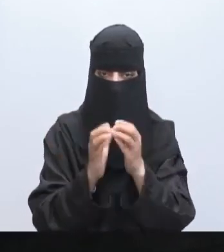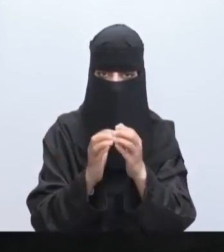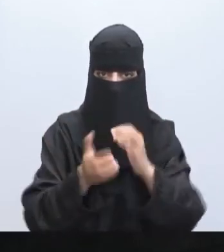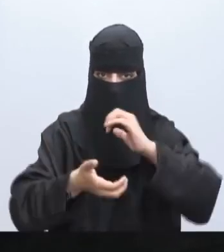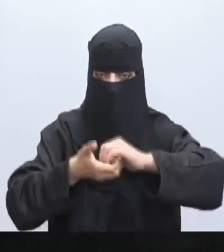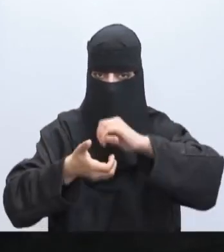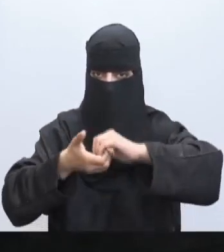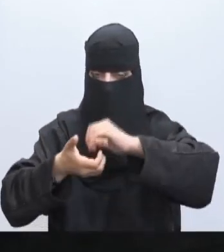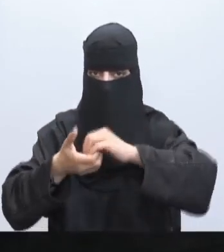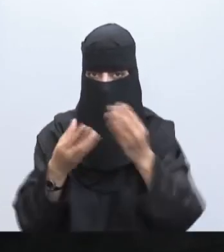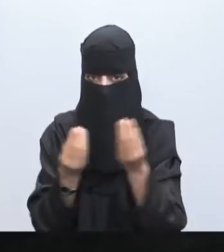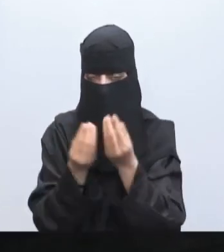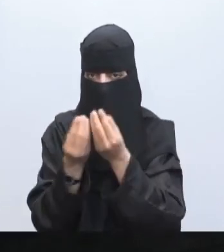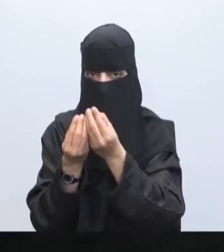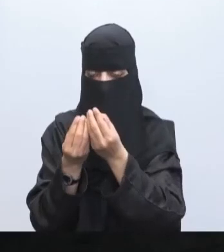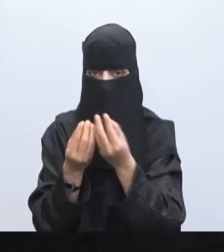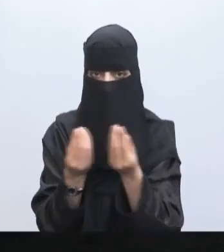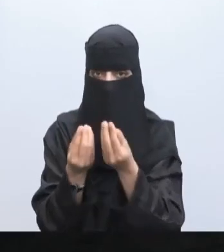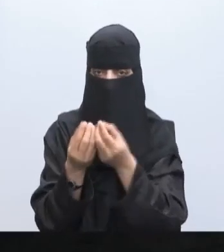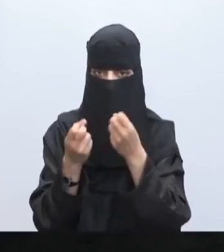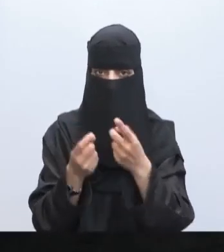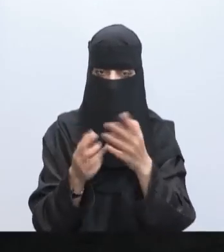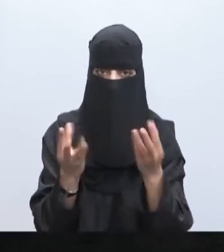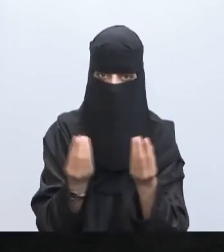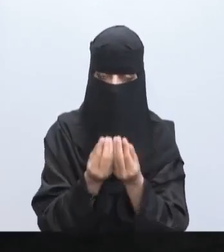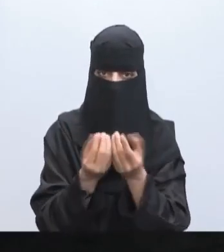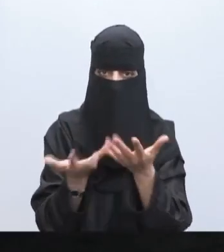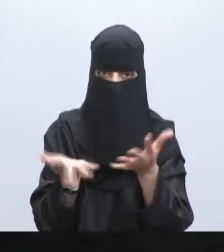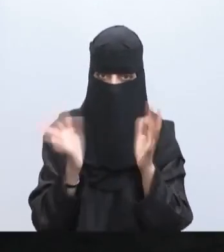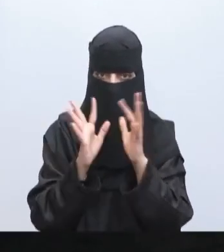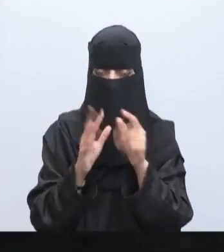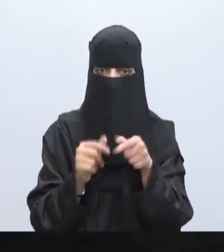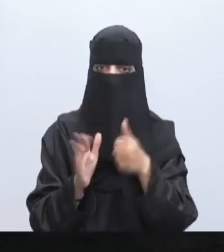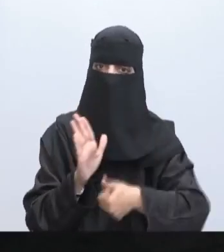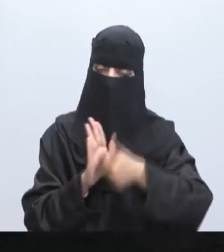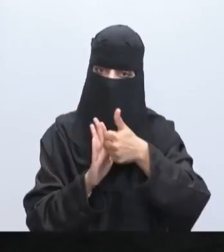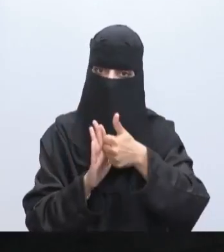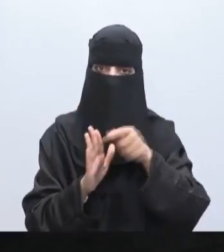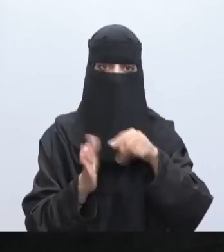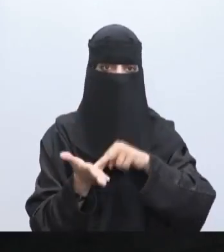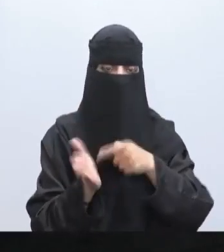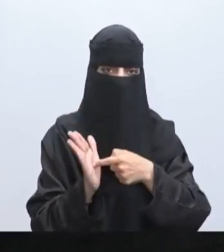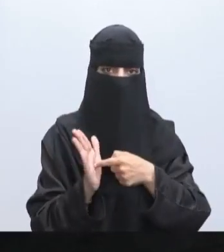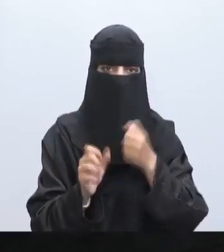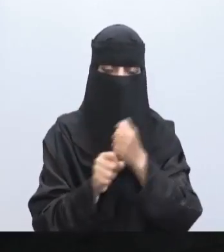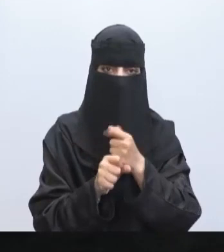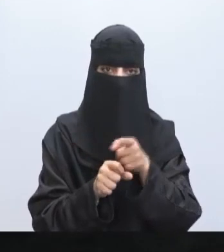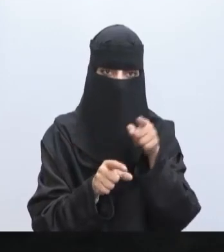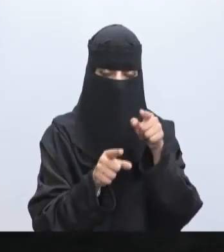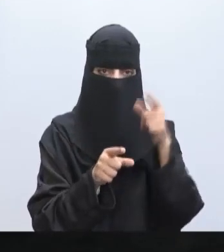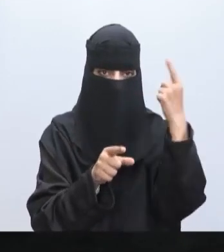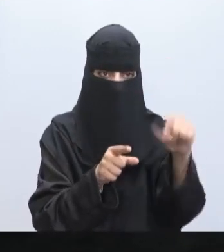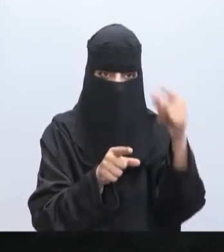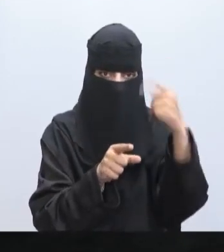حوله الانصار والموالين والتفاف الاهالي حوله استطاع ان يقوم بضربات